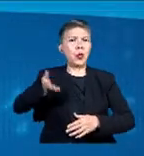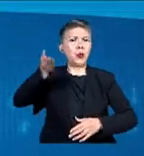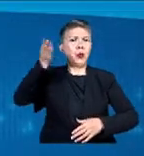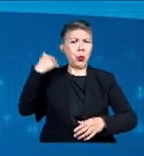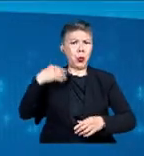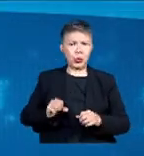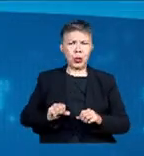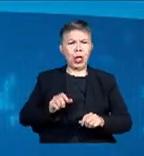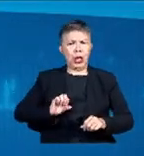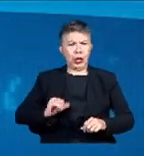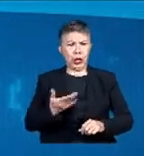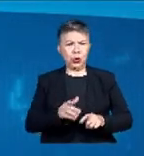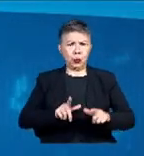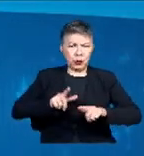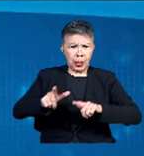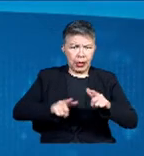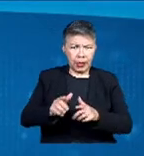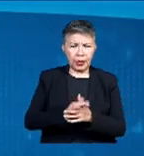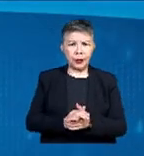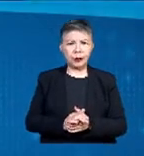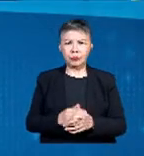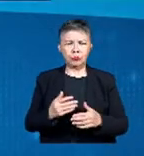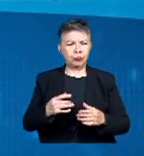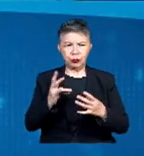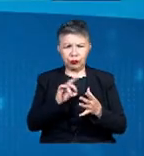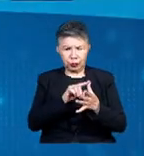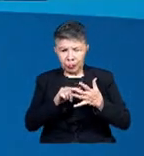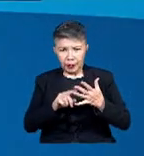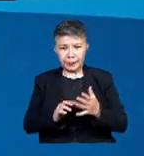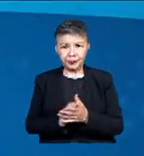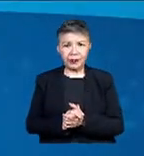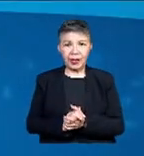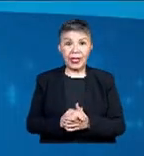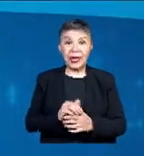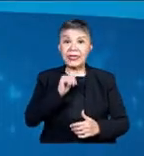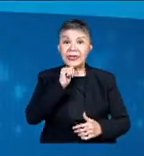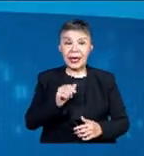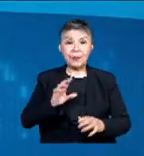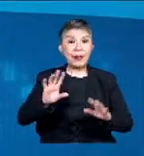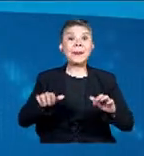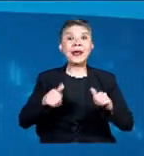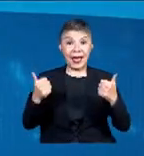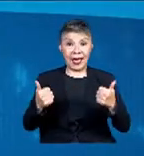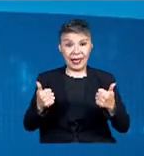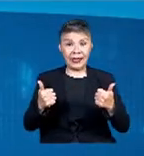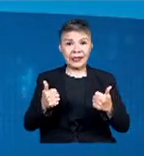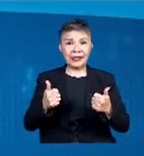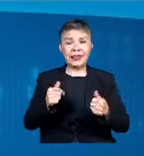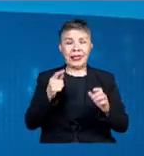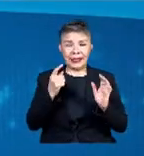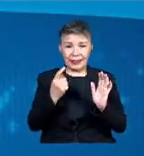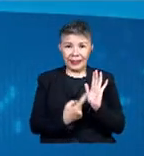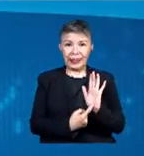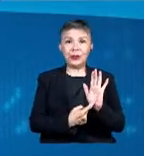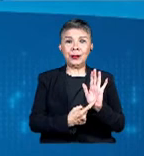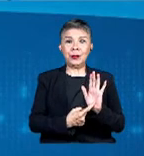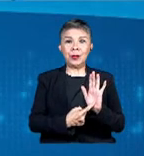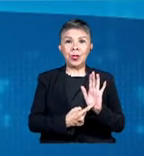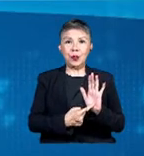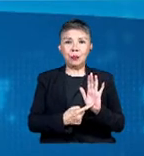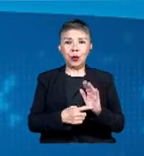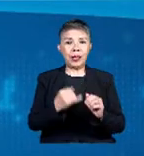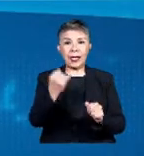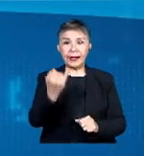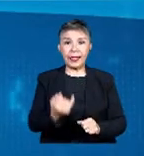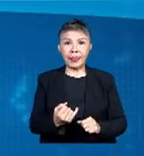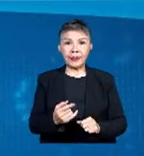sebelum pertandingan-pertandingan peparnas ini dimulai. Jadi siapapun pemenangnya, inilah bukan hasil